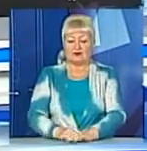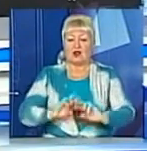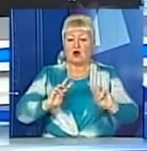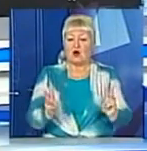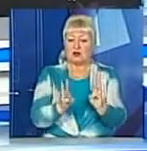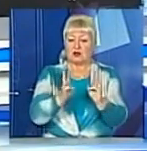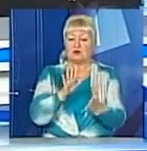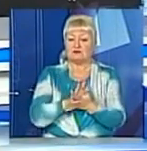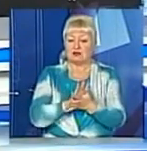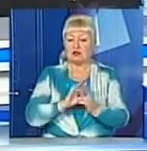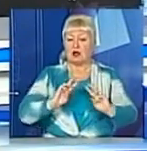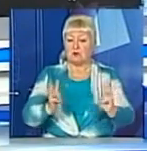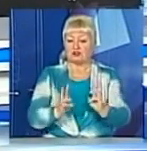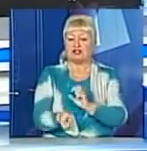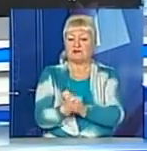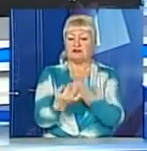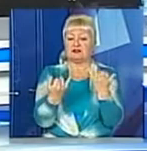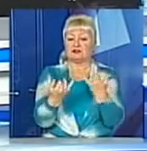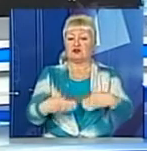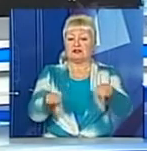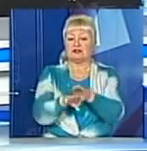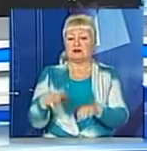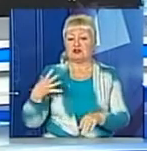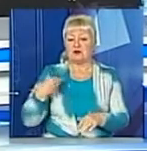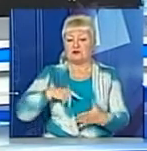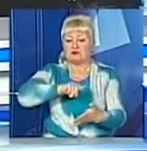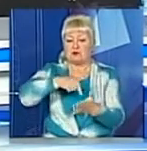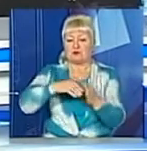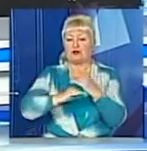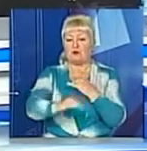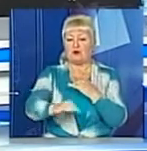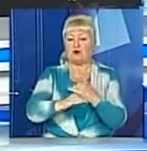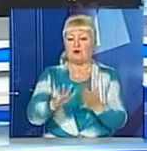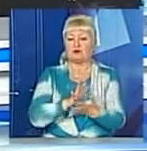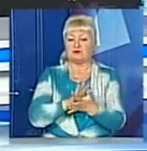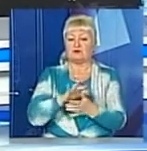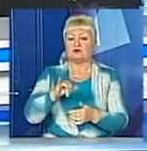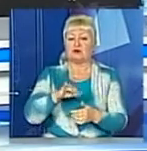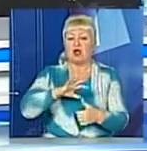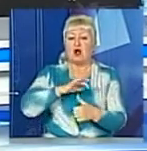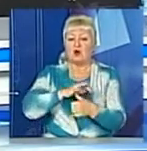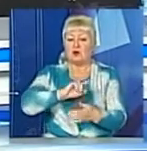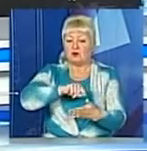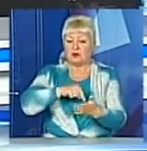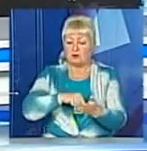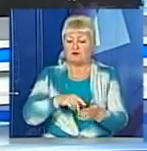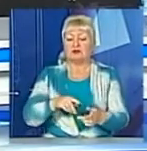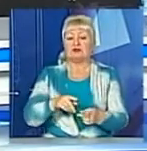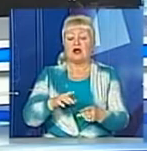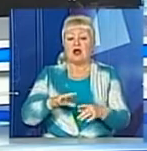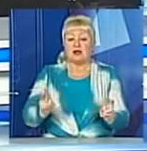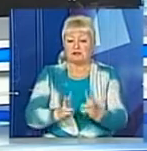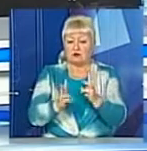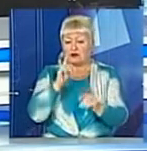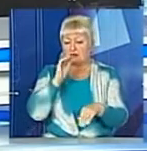Горіло сміття. Пожежа виникла сьогодні на закритому львівському міському полігоні відходів у Грибовичах. Загорання на сміттєзвалищі